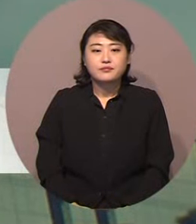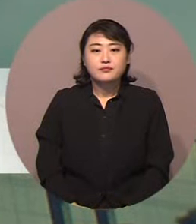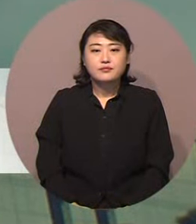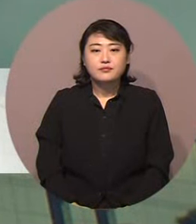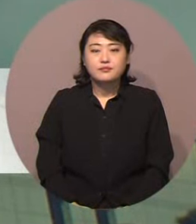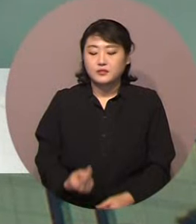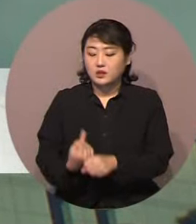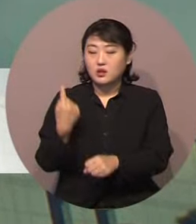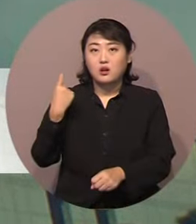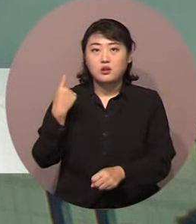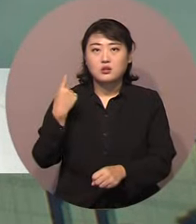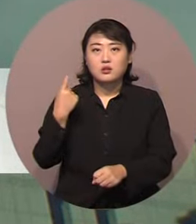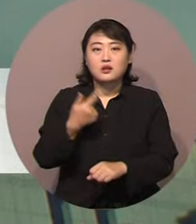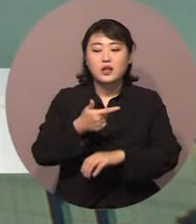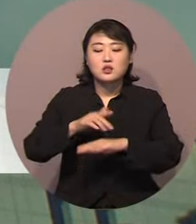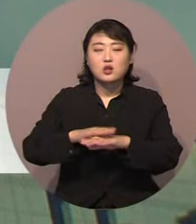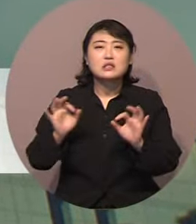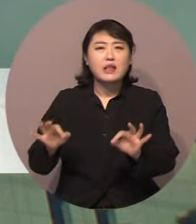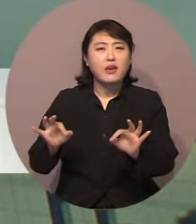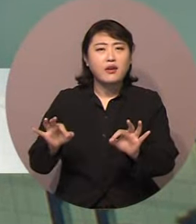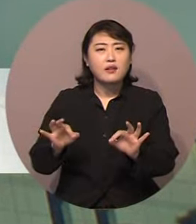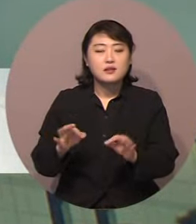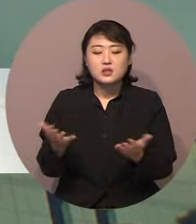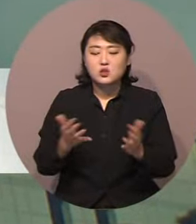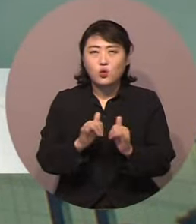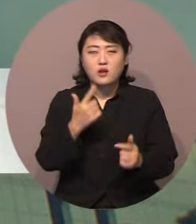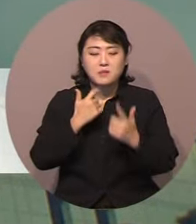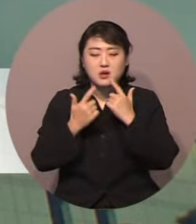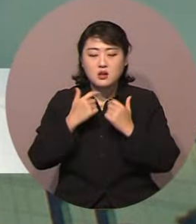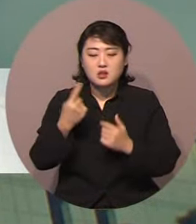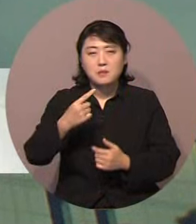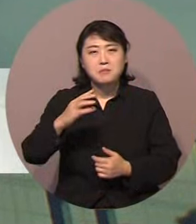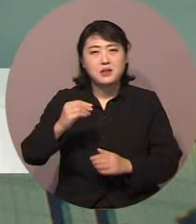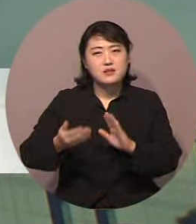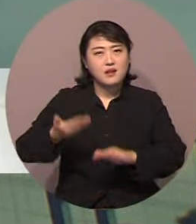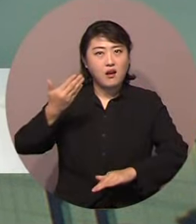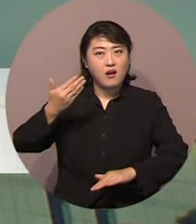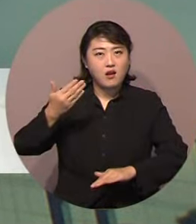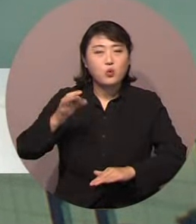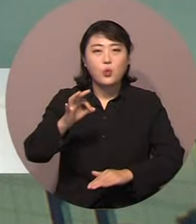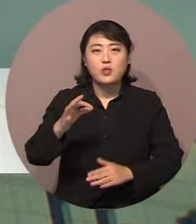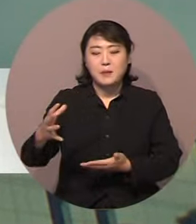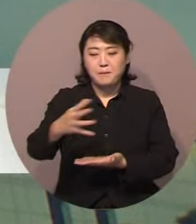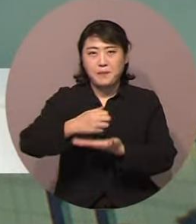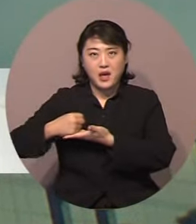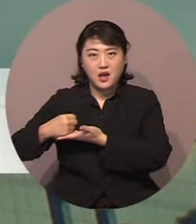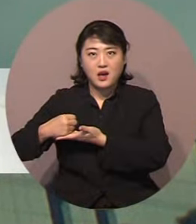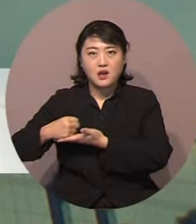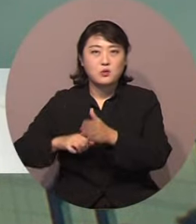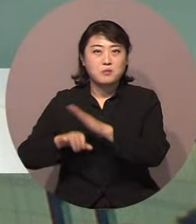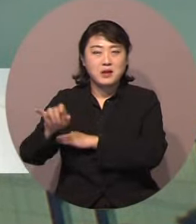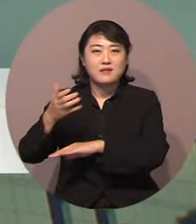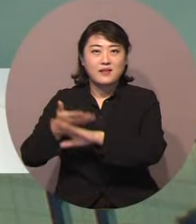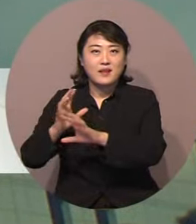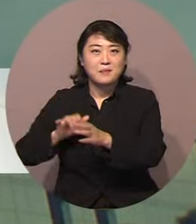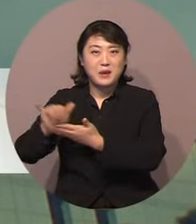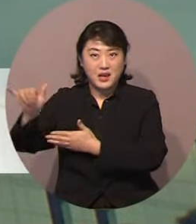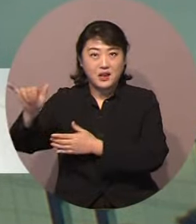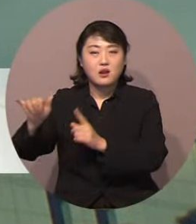지난해 대전해 한 신협에서 직원을 위협해 수천만 원을 빼앗아 해외로 달아났던 40대 남성에게 법원이 징역